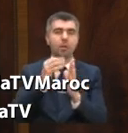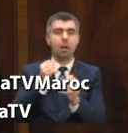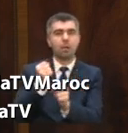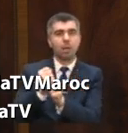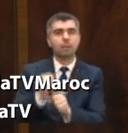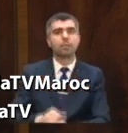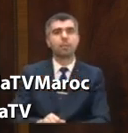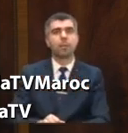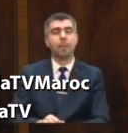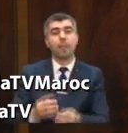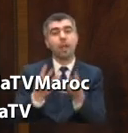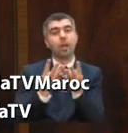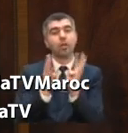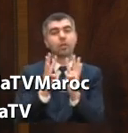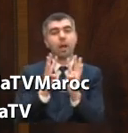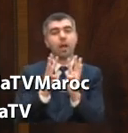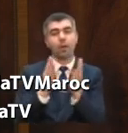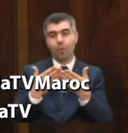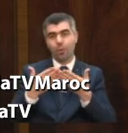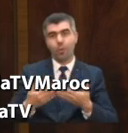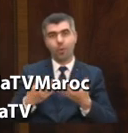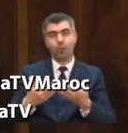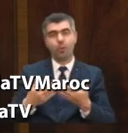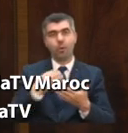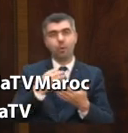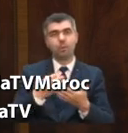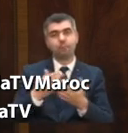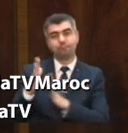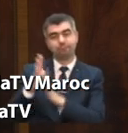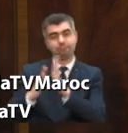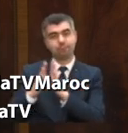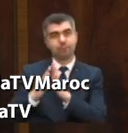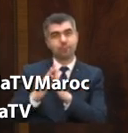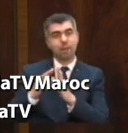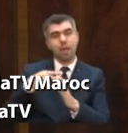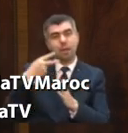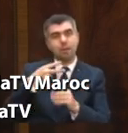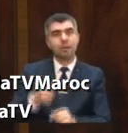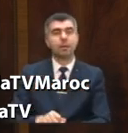أن لجنة ديال القضاء الاقتصادية ابتداء من اللقاء المقبل بدأ الحديث،